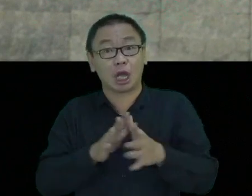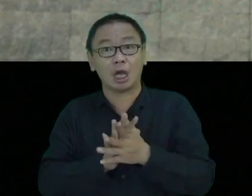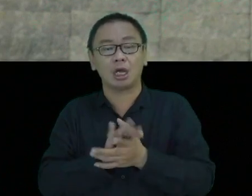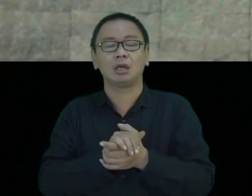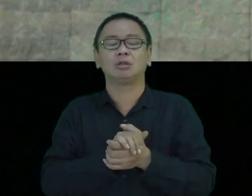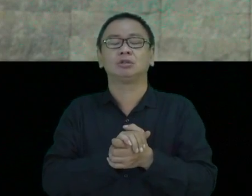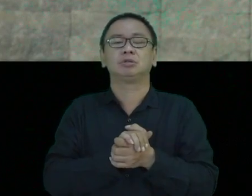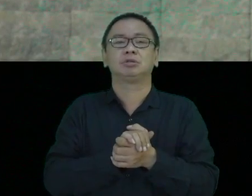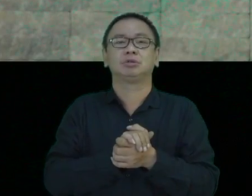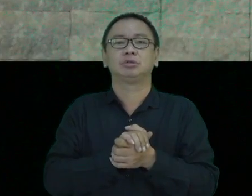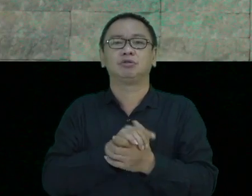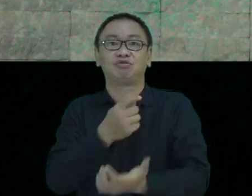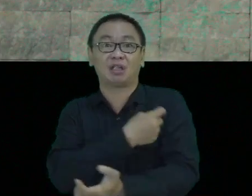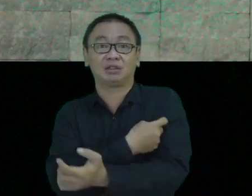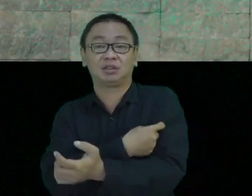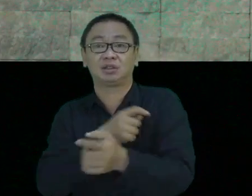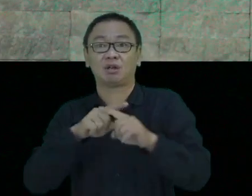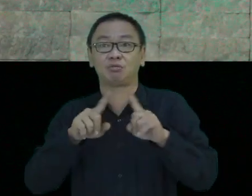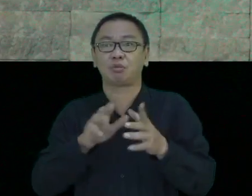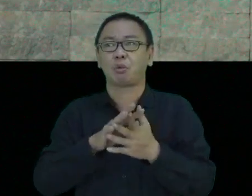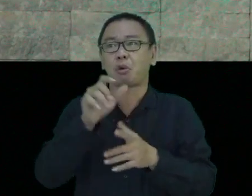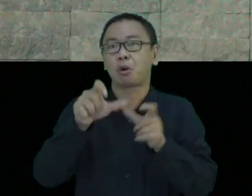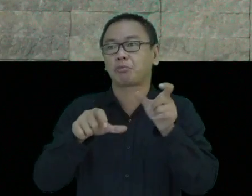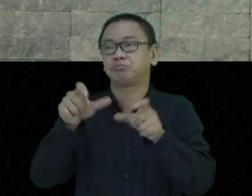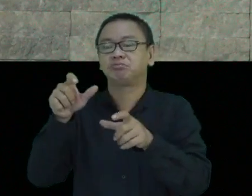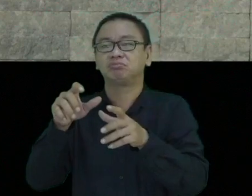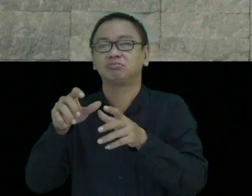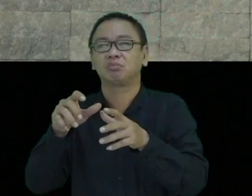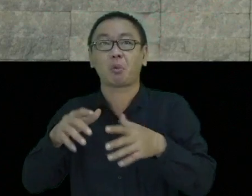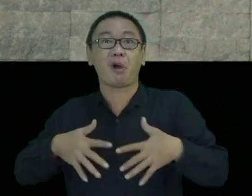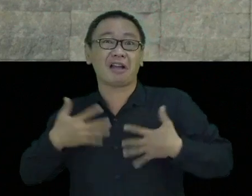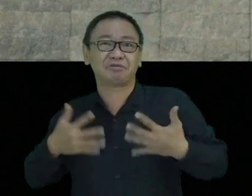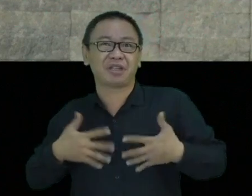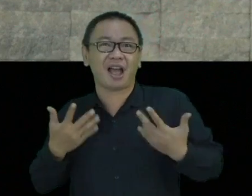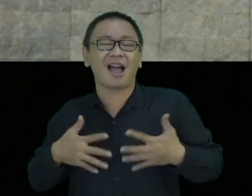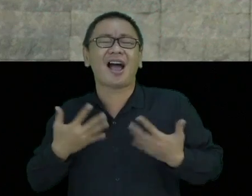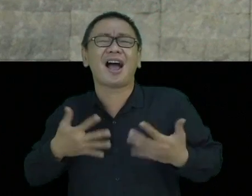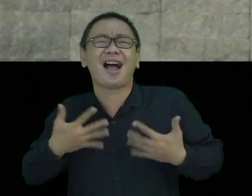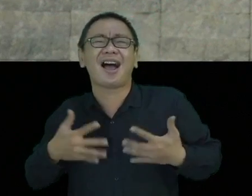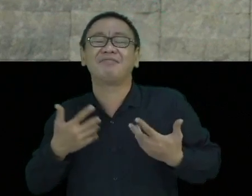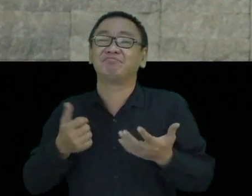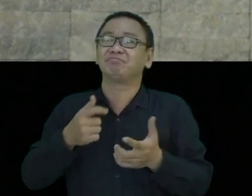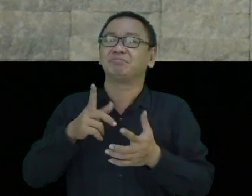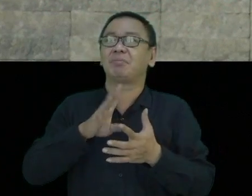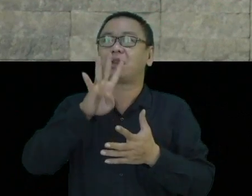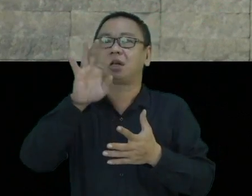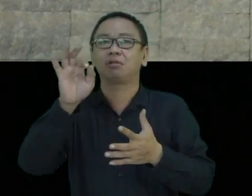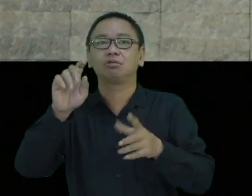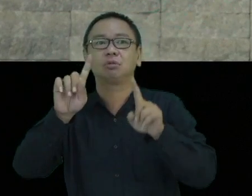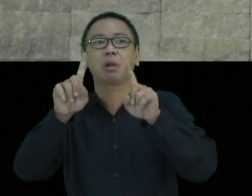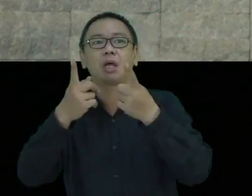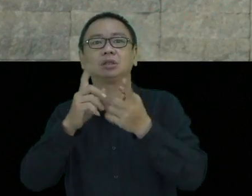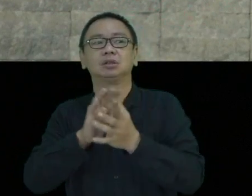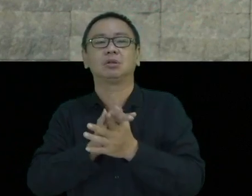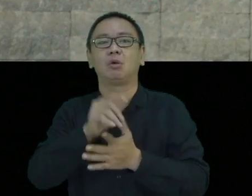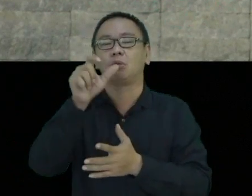berita orang begitu euforianya menerima vaksin, ternyata setelah itu ada 411